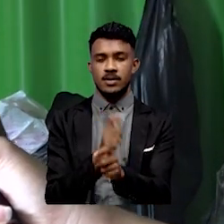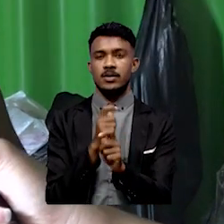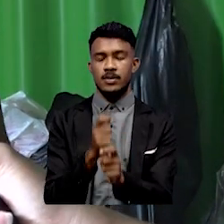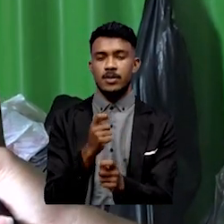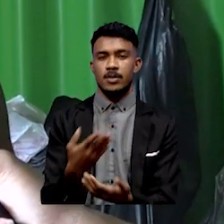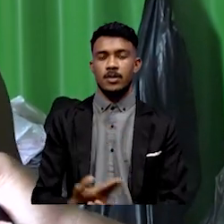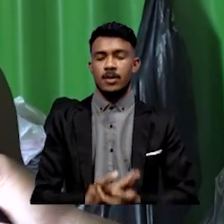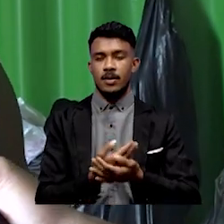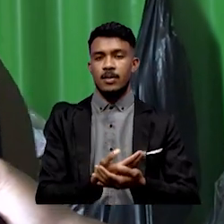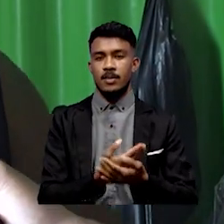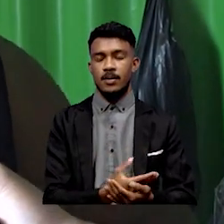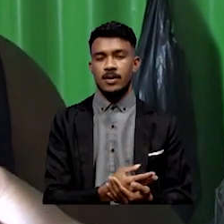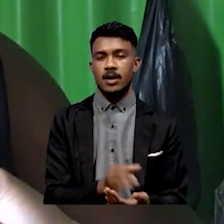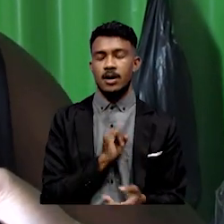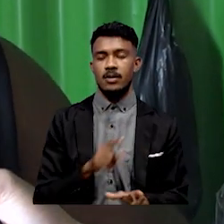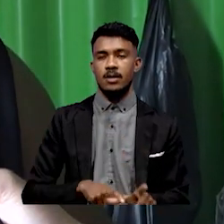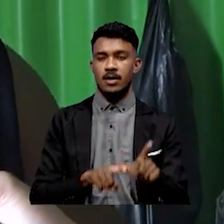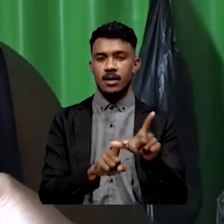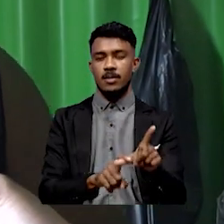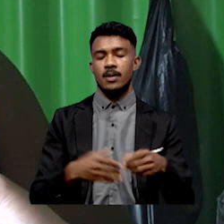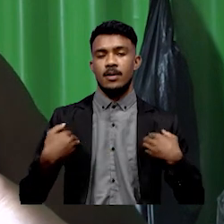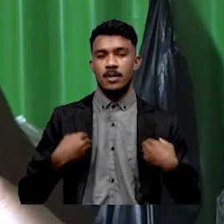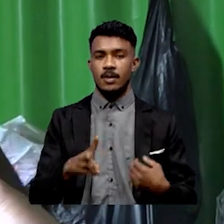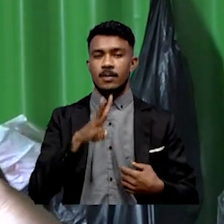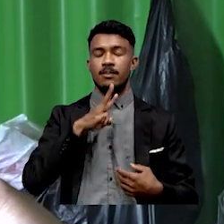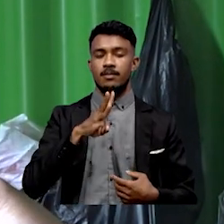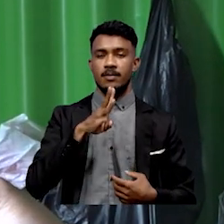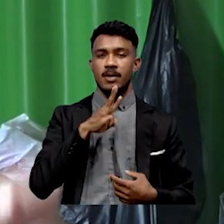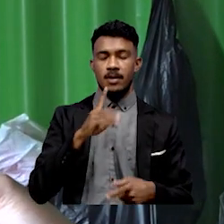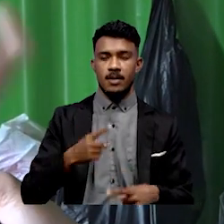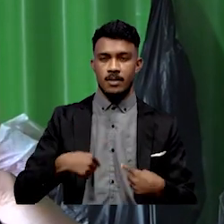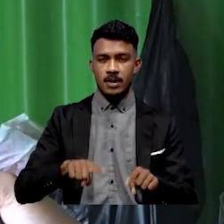numa kumo au halai tama dunus be hal duni ba brani ba halai tama ba